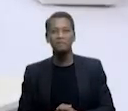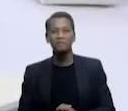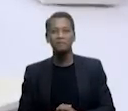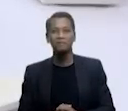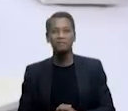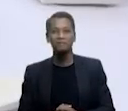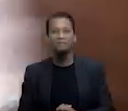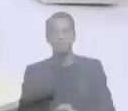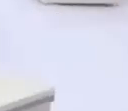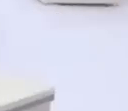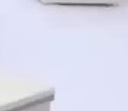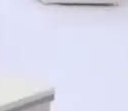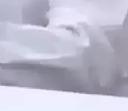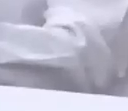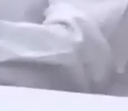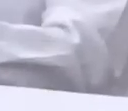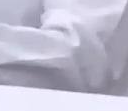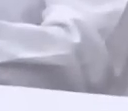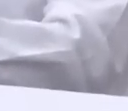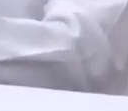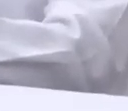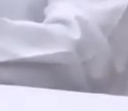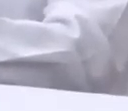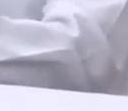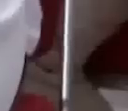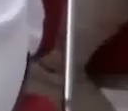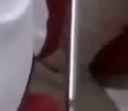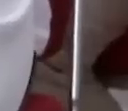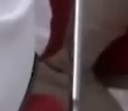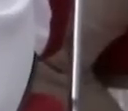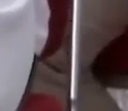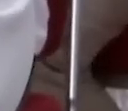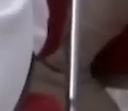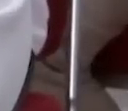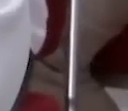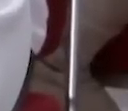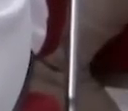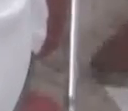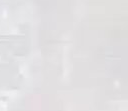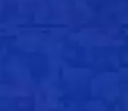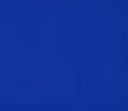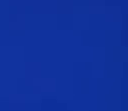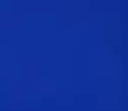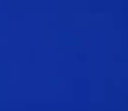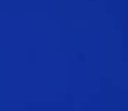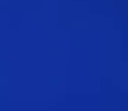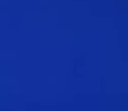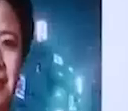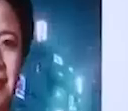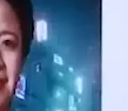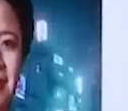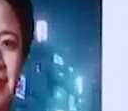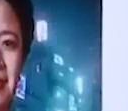Partai Perindo dan Badiku berkolaborasi untuk mengadakan polling terbuka nasional jelang Pilpres 2024 mendatang. Polling ini